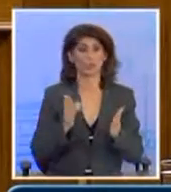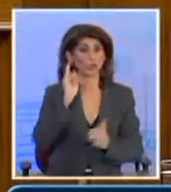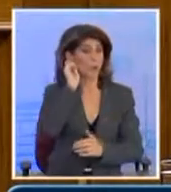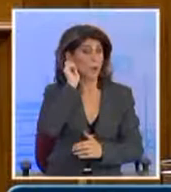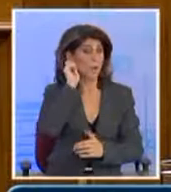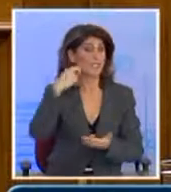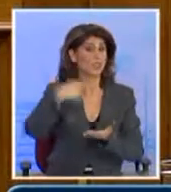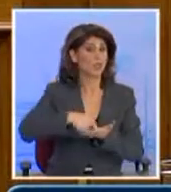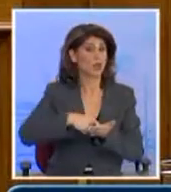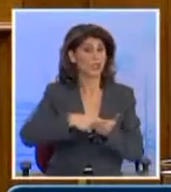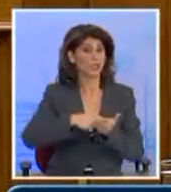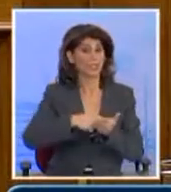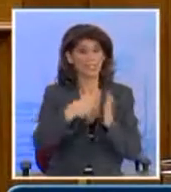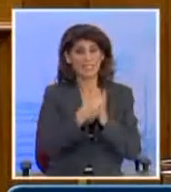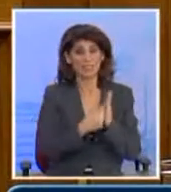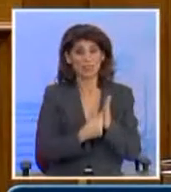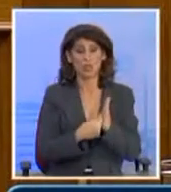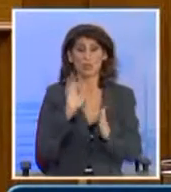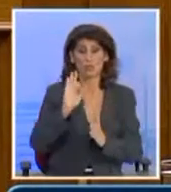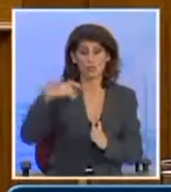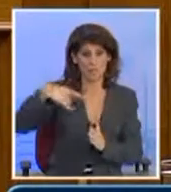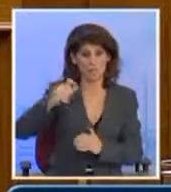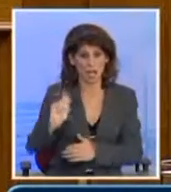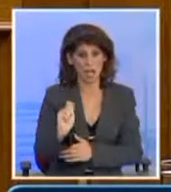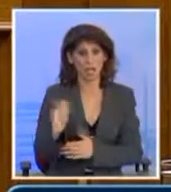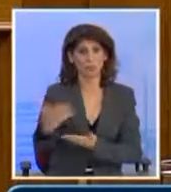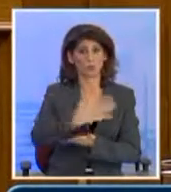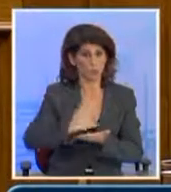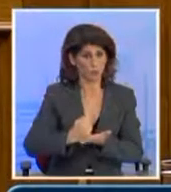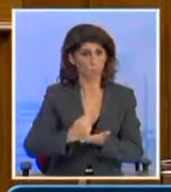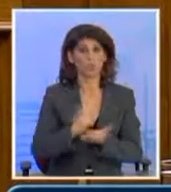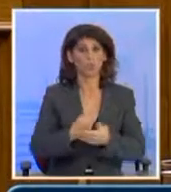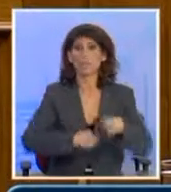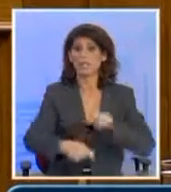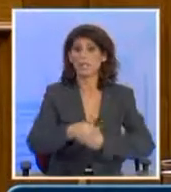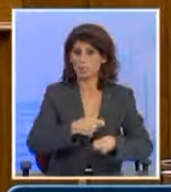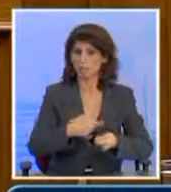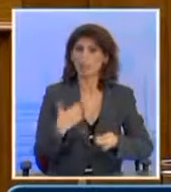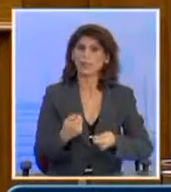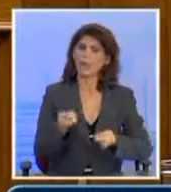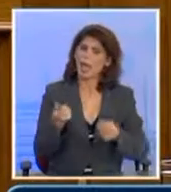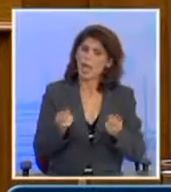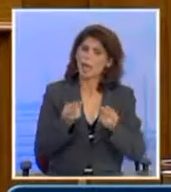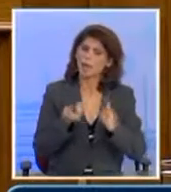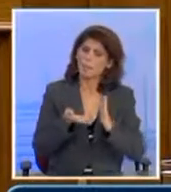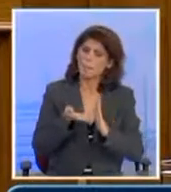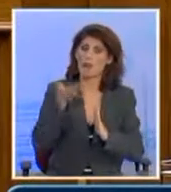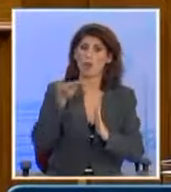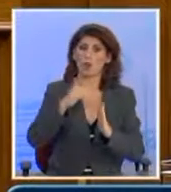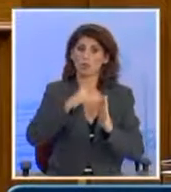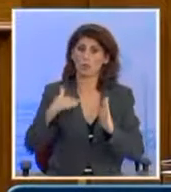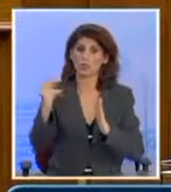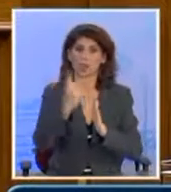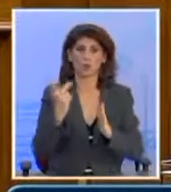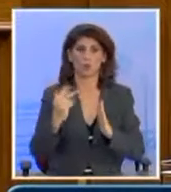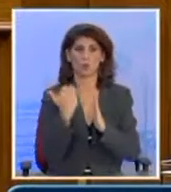ονομαστικοί φορολογικοί συντελεστές, τόσο του φόρου προστέμενης αξίας, όσο του εισοδήματος, όσο και των επιχειρήσεων, είναι ελαφρά υψηλότεροι του μέσου